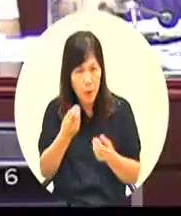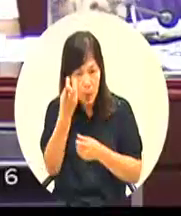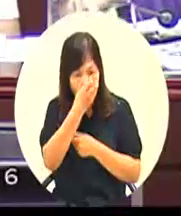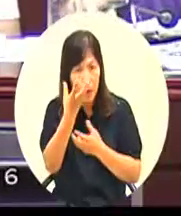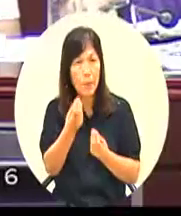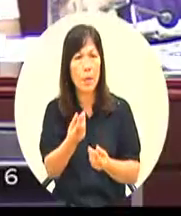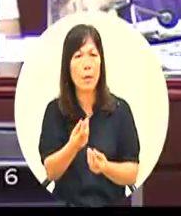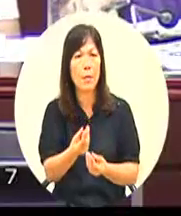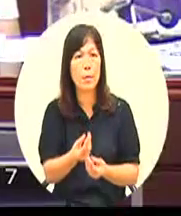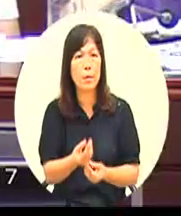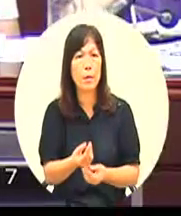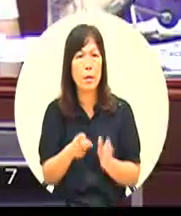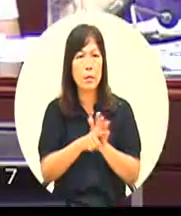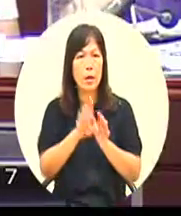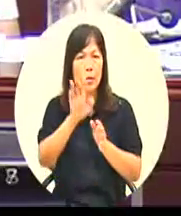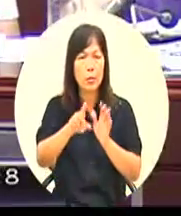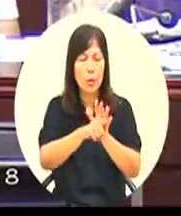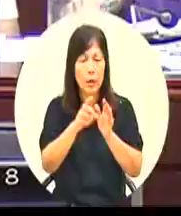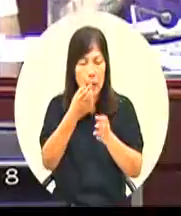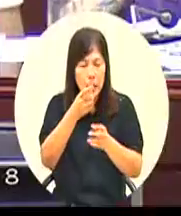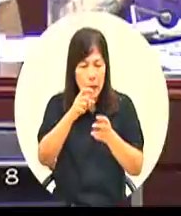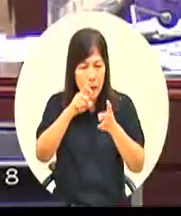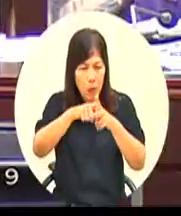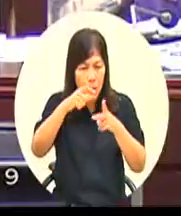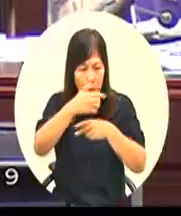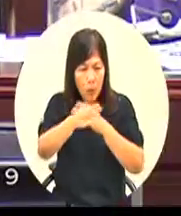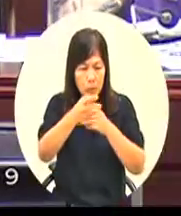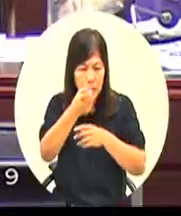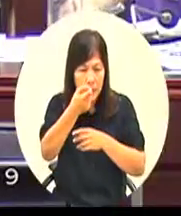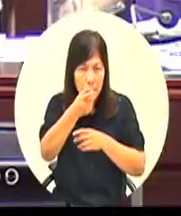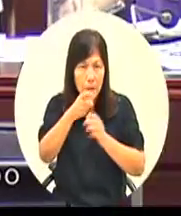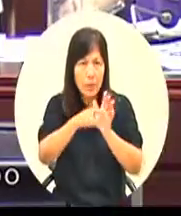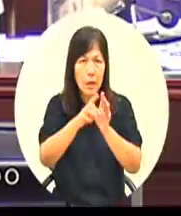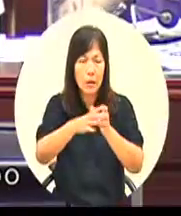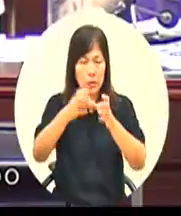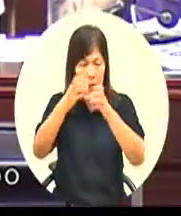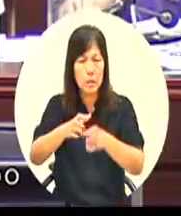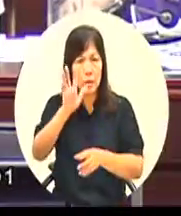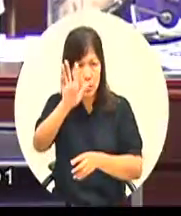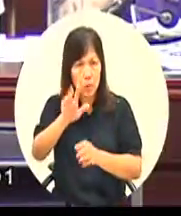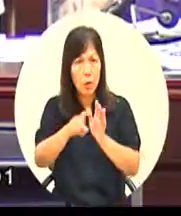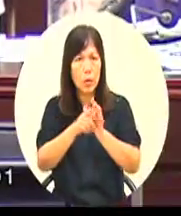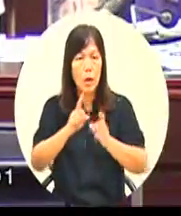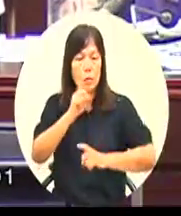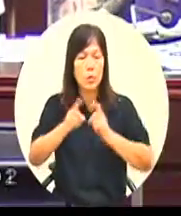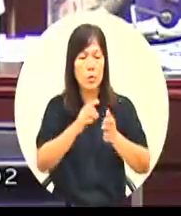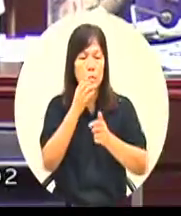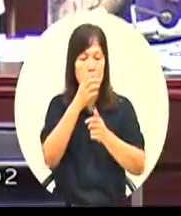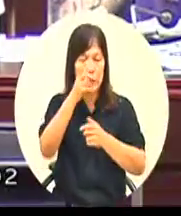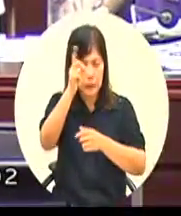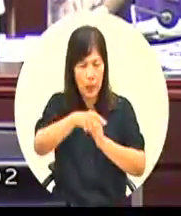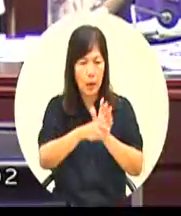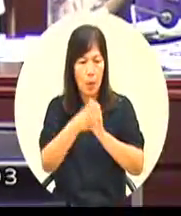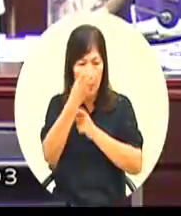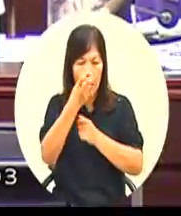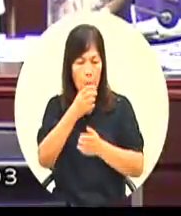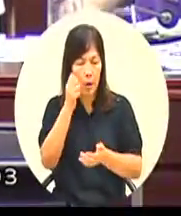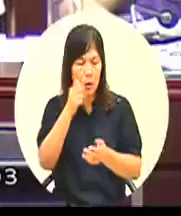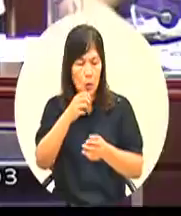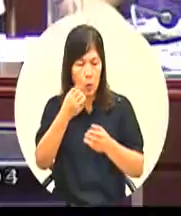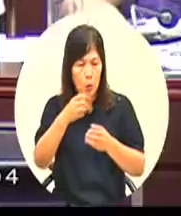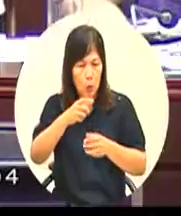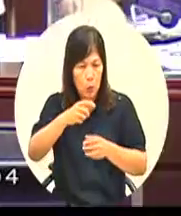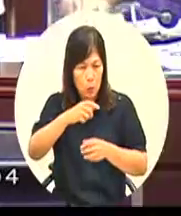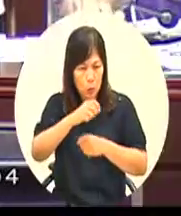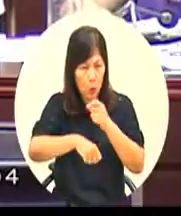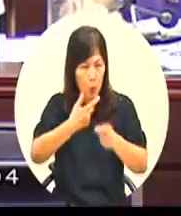个那个零星工程的需求的审议的会议在教育局成立，这是随到随审，其实审的速度很快哦。如果他有